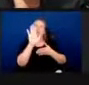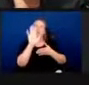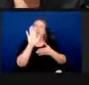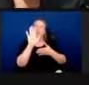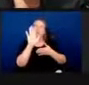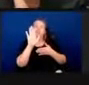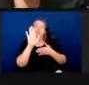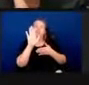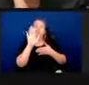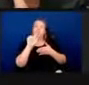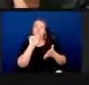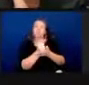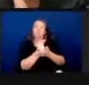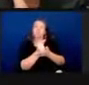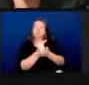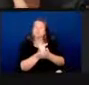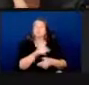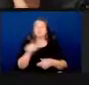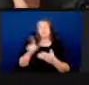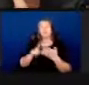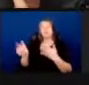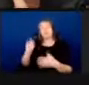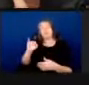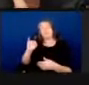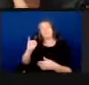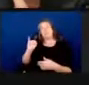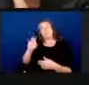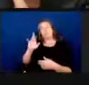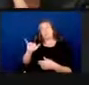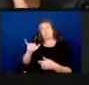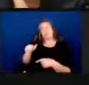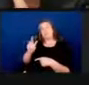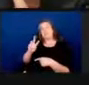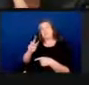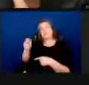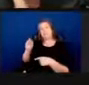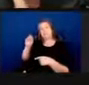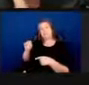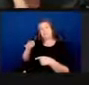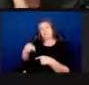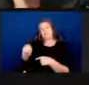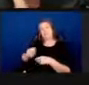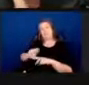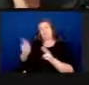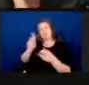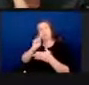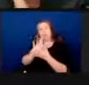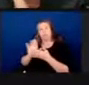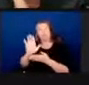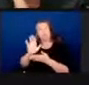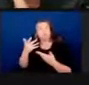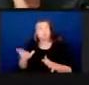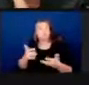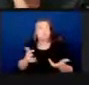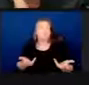walikuwa tayari wamefuzu ili kujiunga na shule za upili.